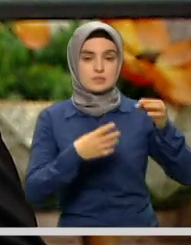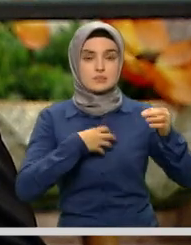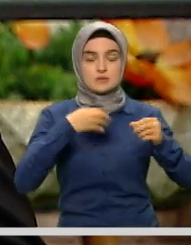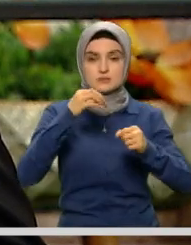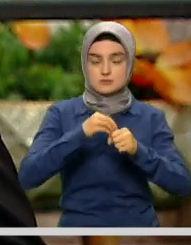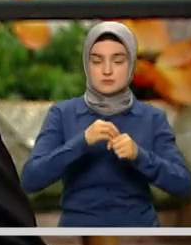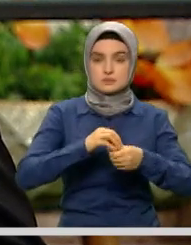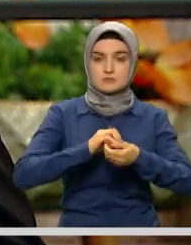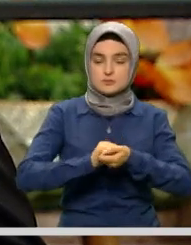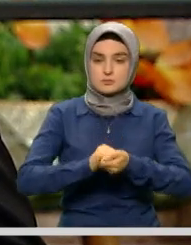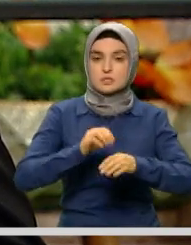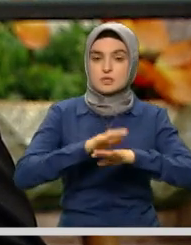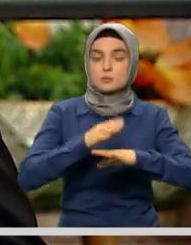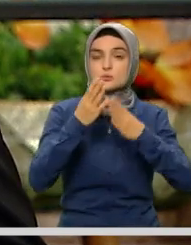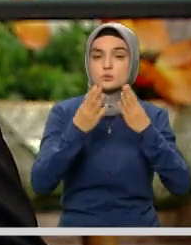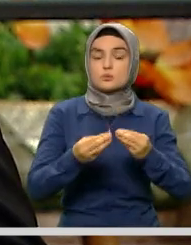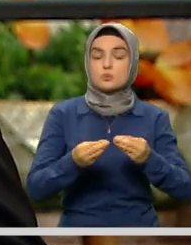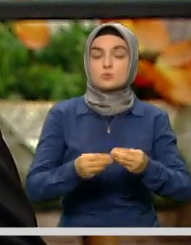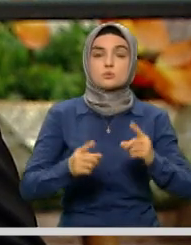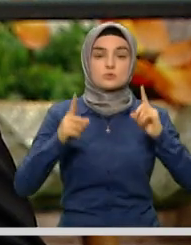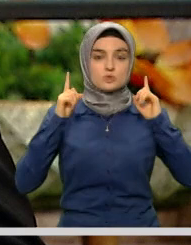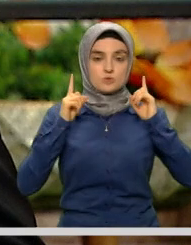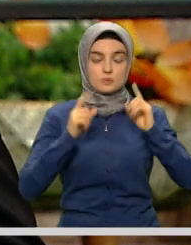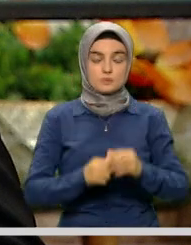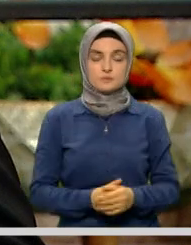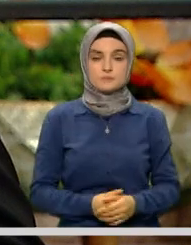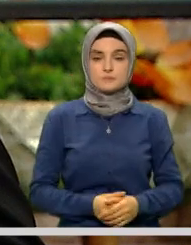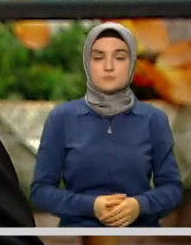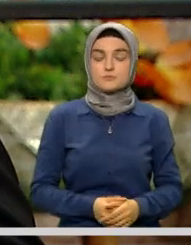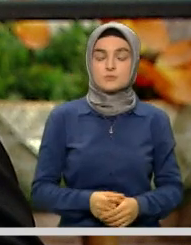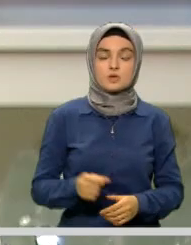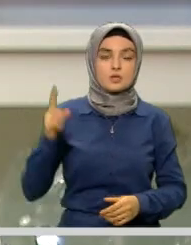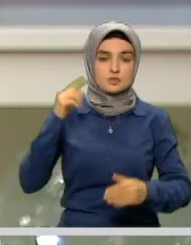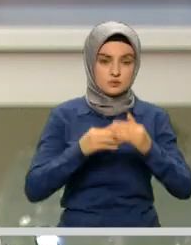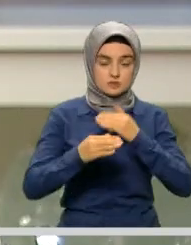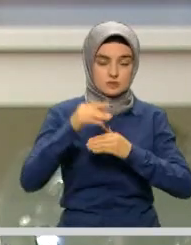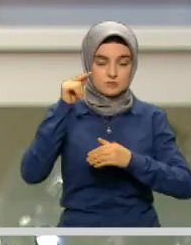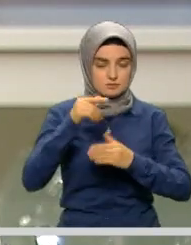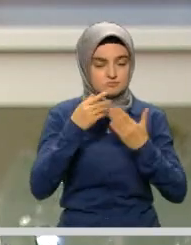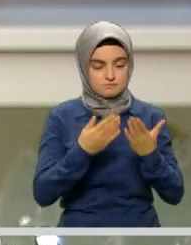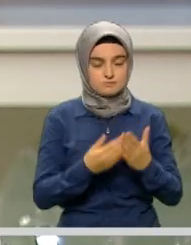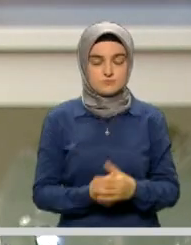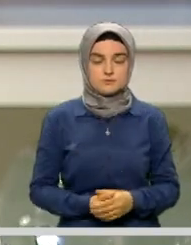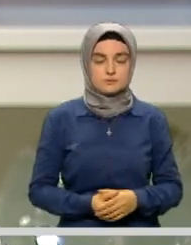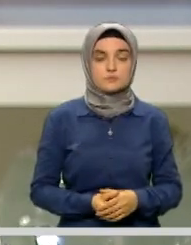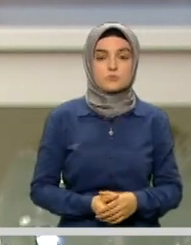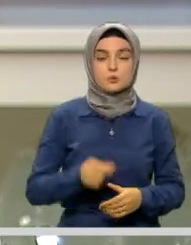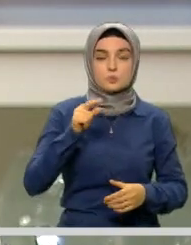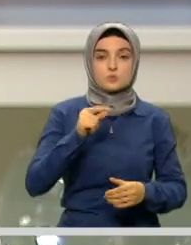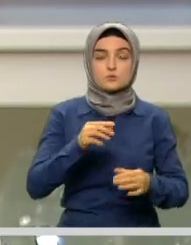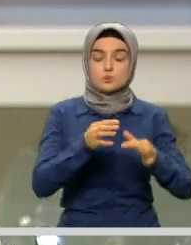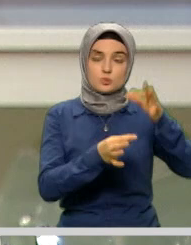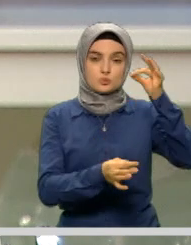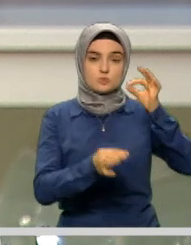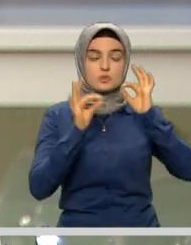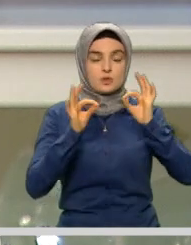o samimiyetiyle yapmış olduğu tevbe ve Cenab-ı Hakk'ın da aslında baktığı şey bu. Ve bu anlamda kul sürekli günah